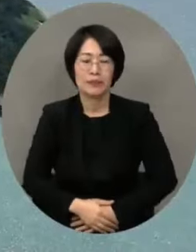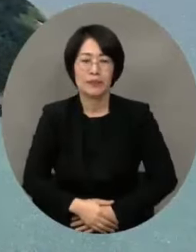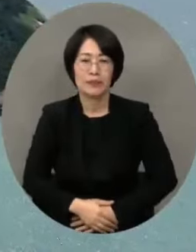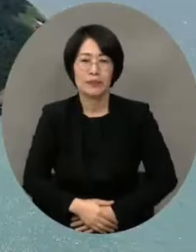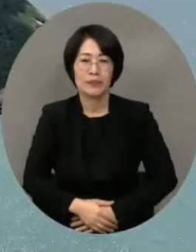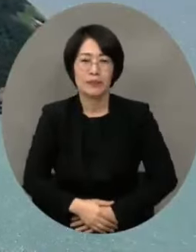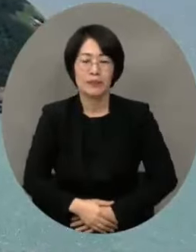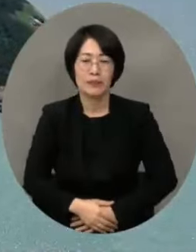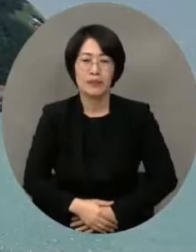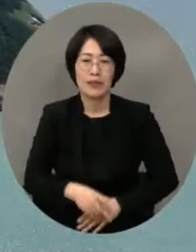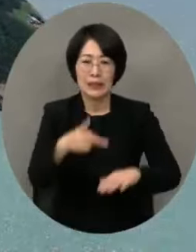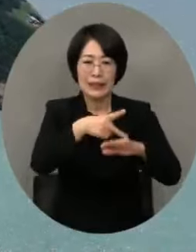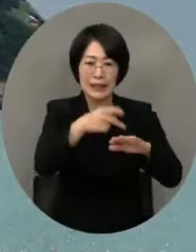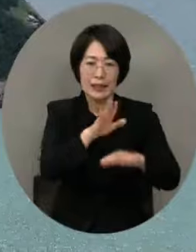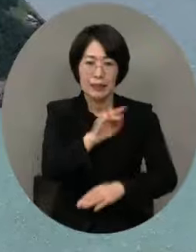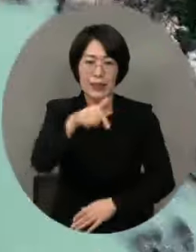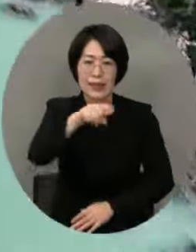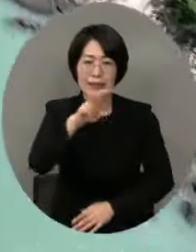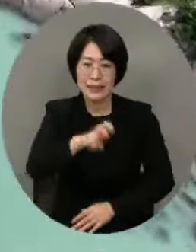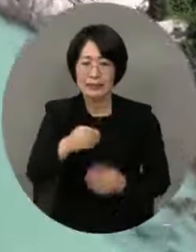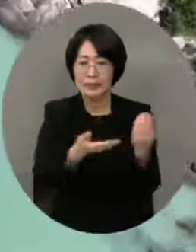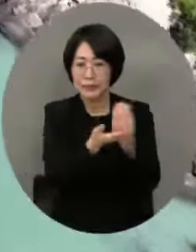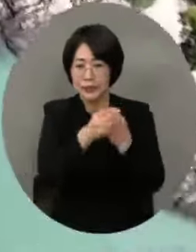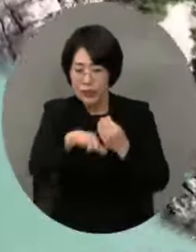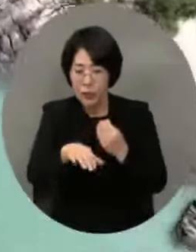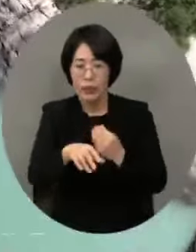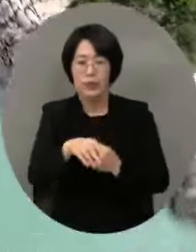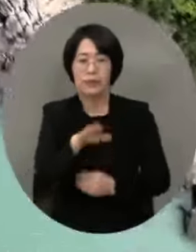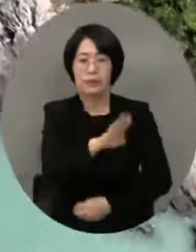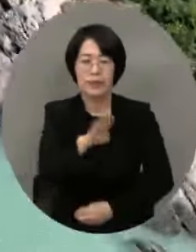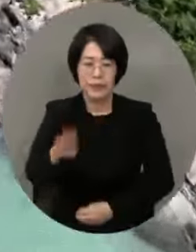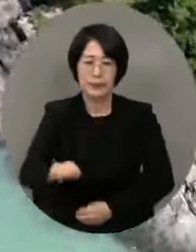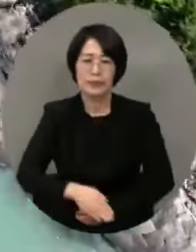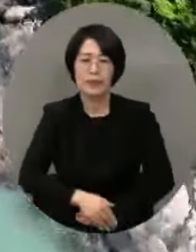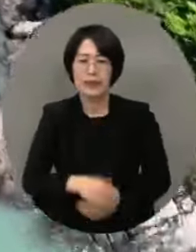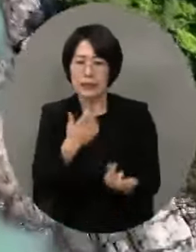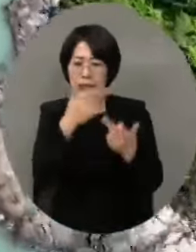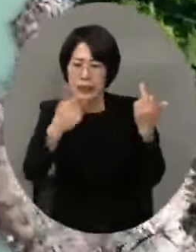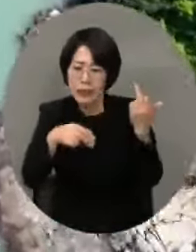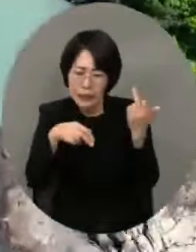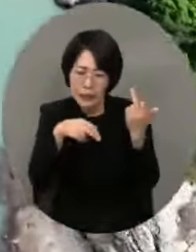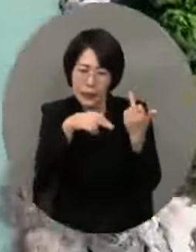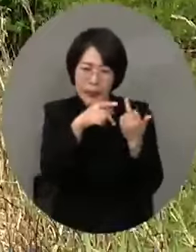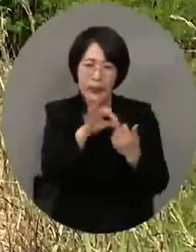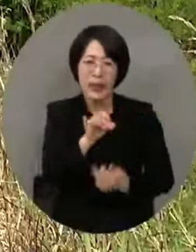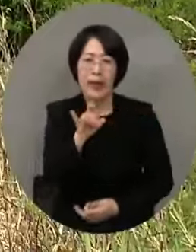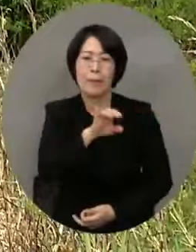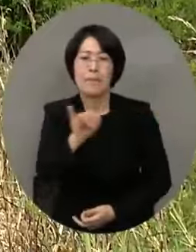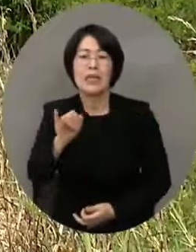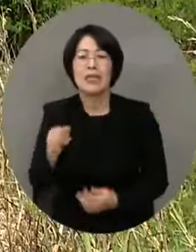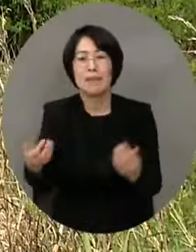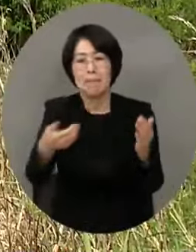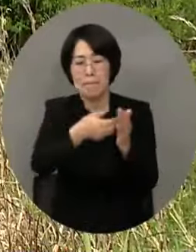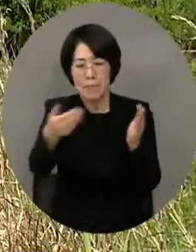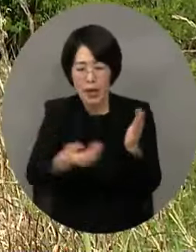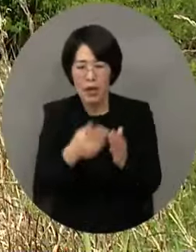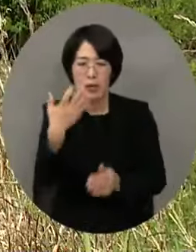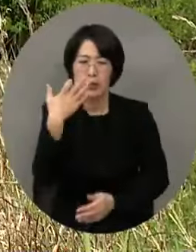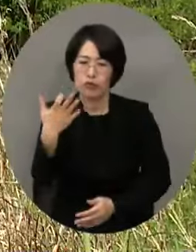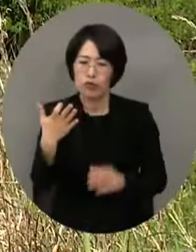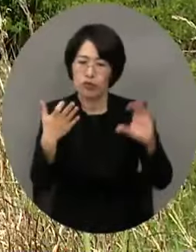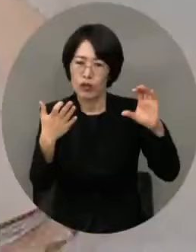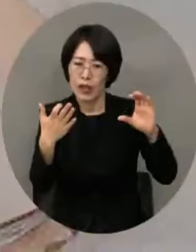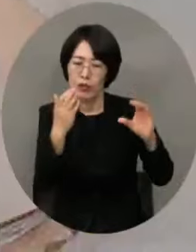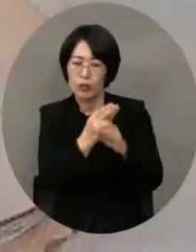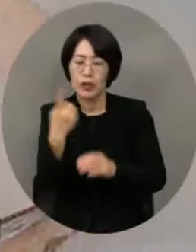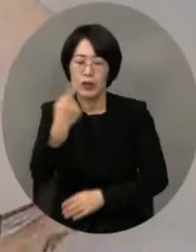취재했습니다 신안군 비금도에 한적한 숲길을 올라가다 보면 만날 수 있는 예미 4입니다 19세기 중반인